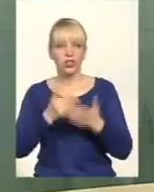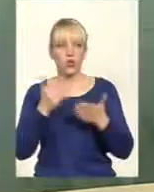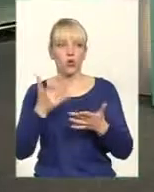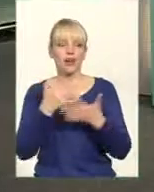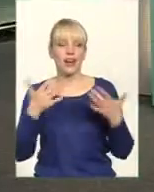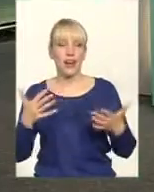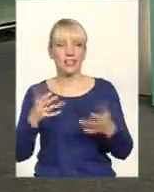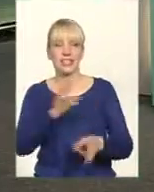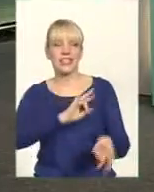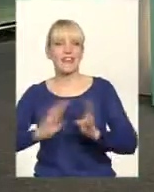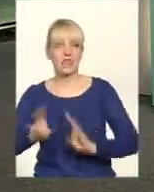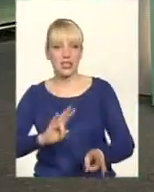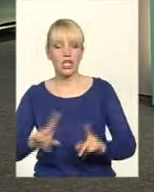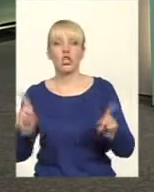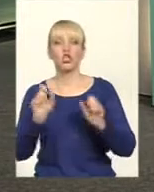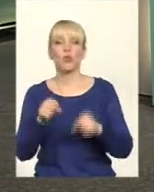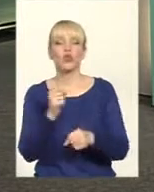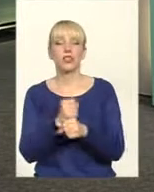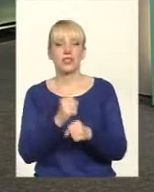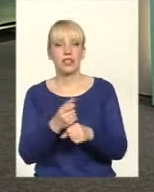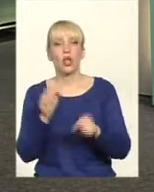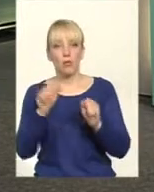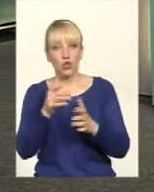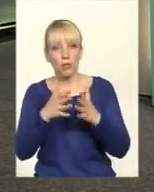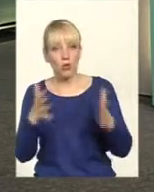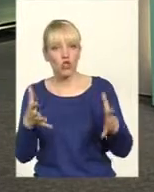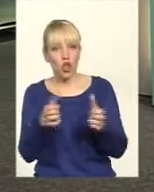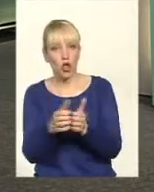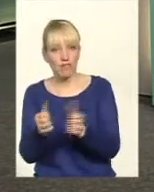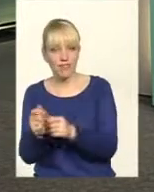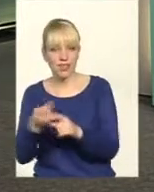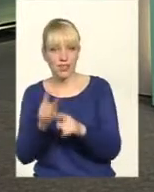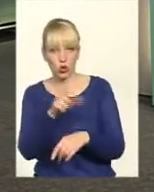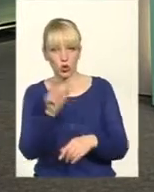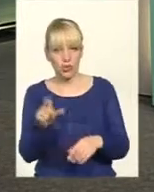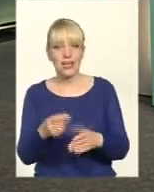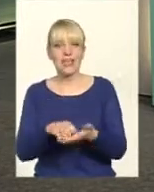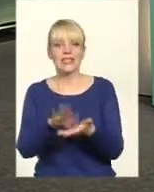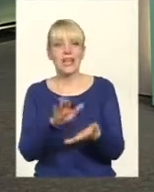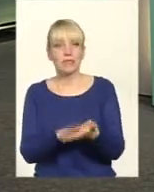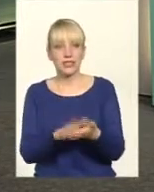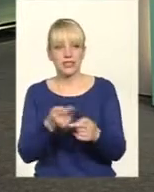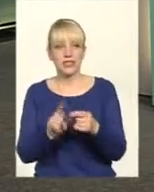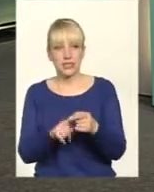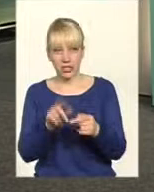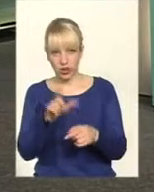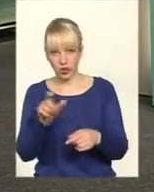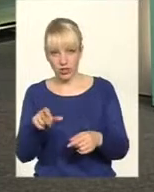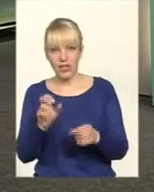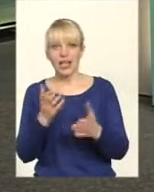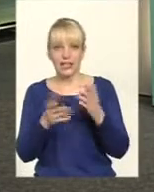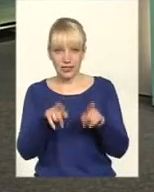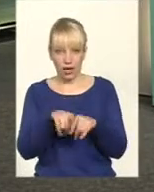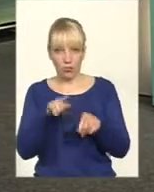рода диверсий. Что можно делать? Можно больше ловить этих людей, записывать, скажем так, их, ну, людей-то, если можно их так назвать, людьми,